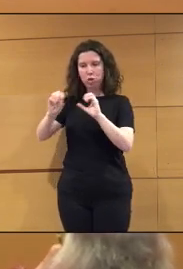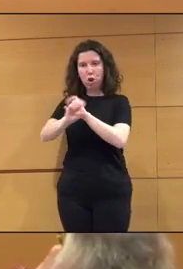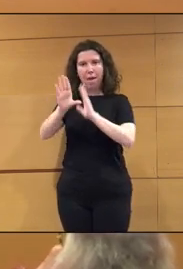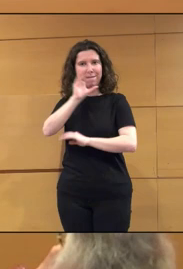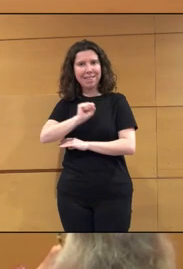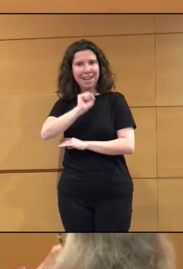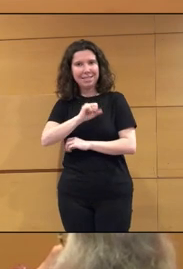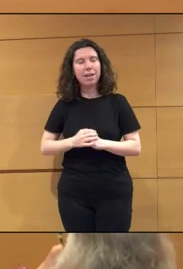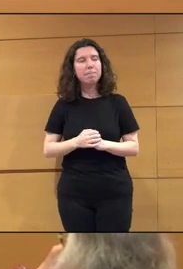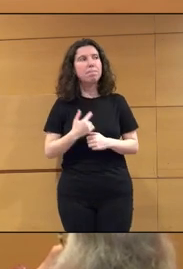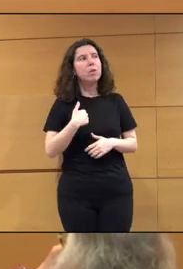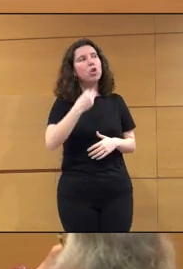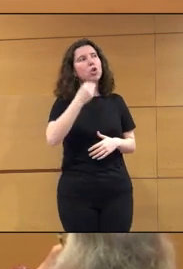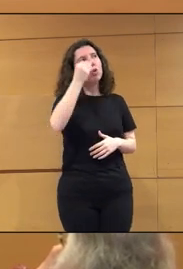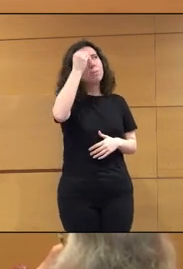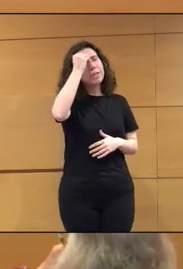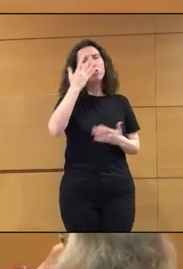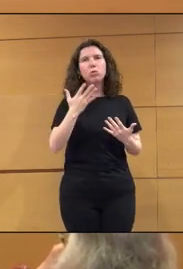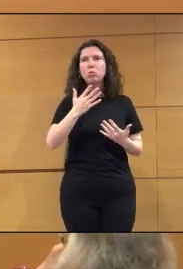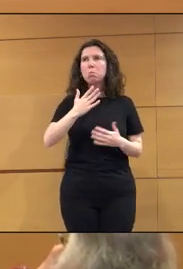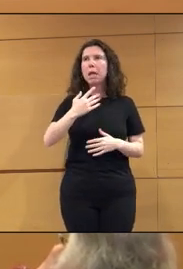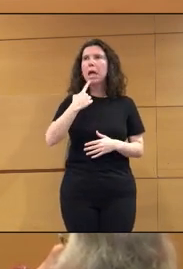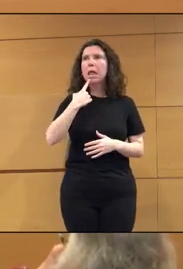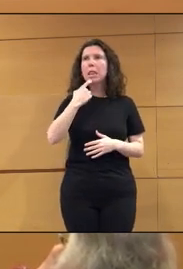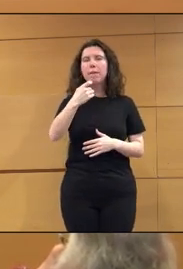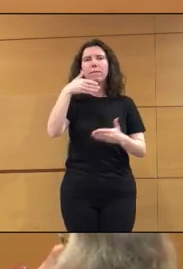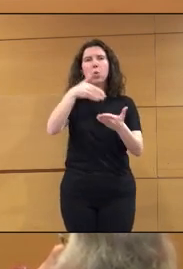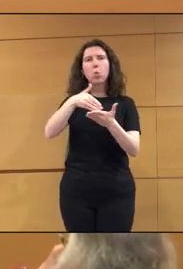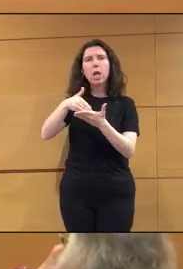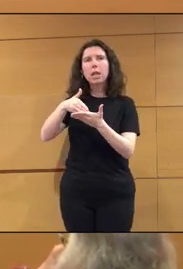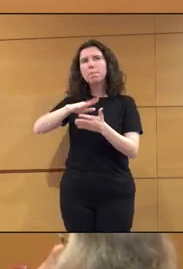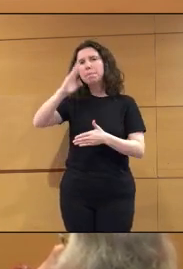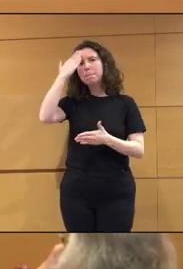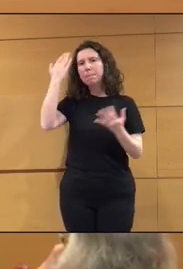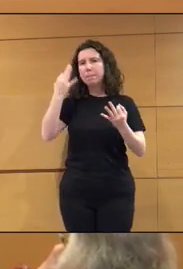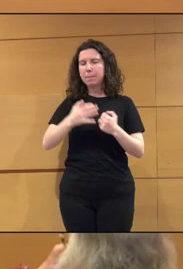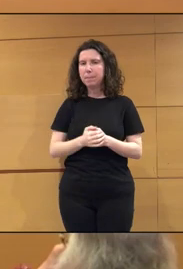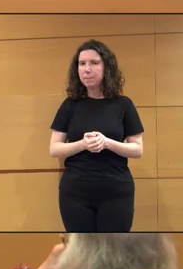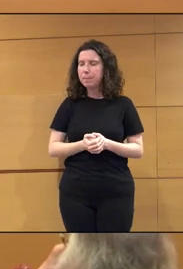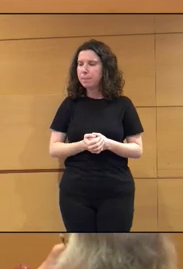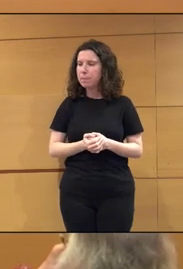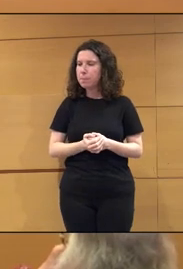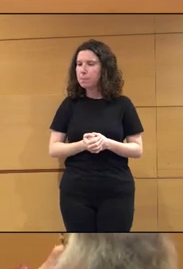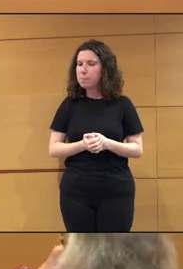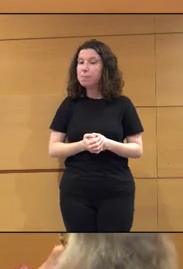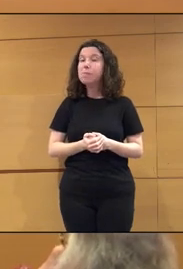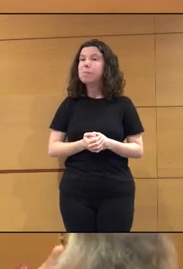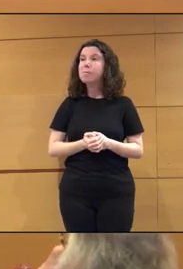Jo crec que una de les principals dificultats que tenim al campo és la manca de